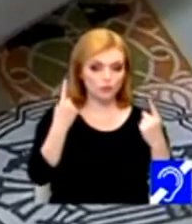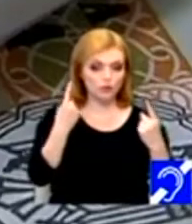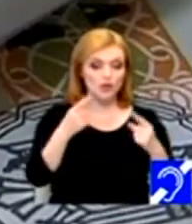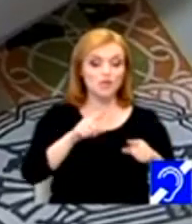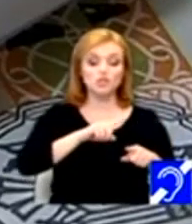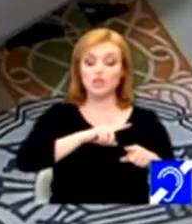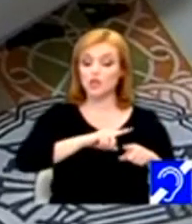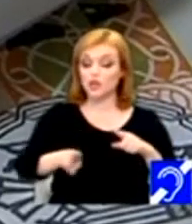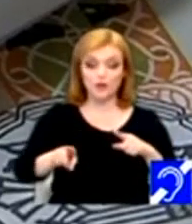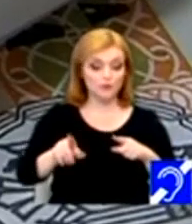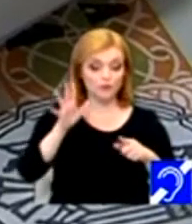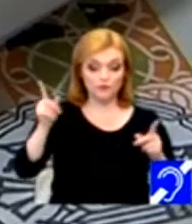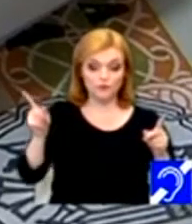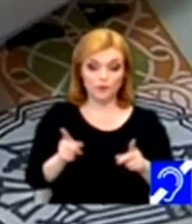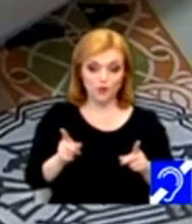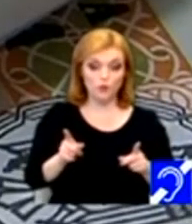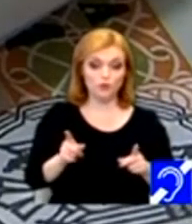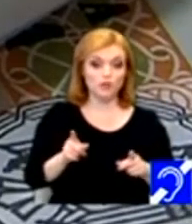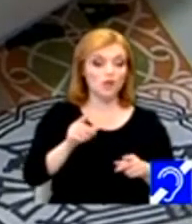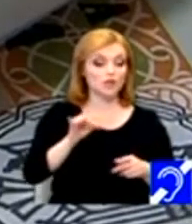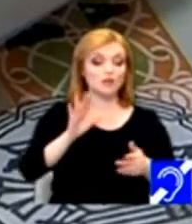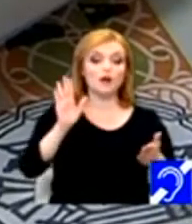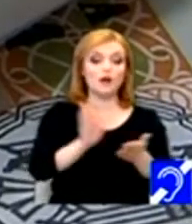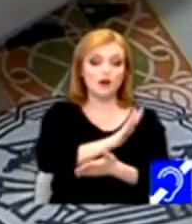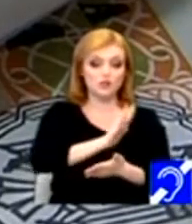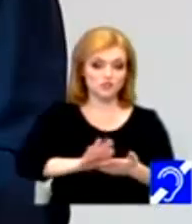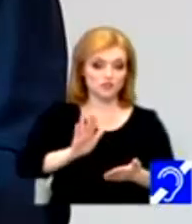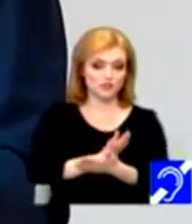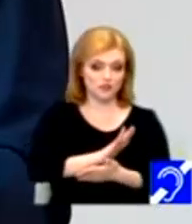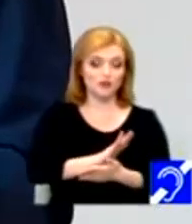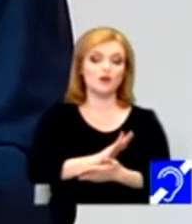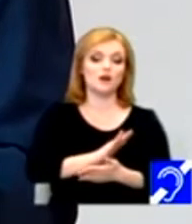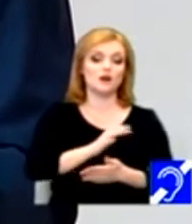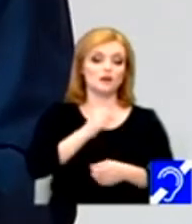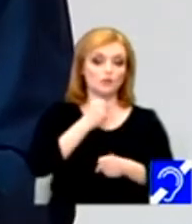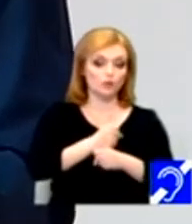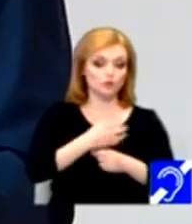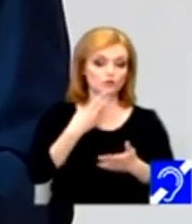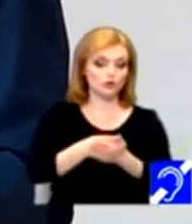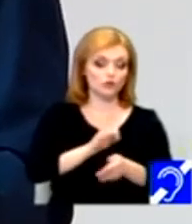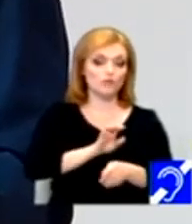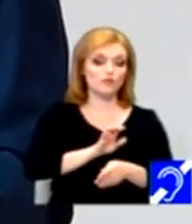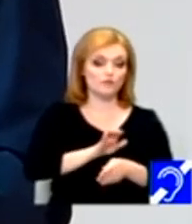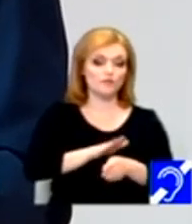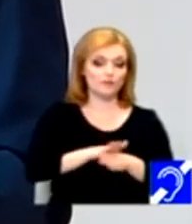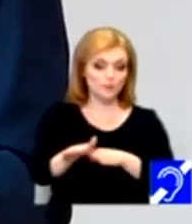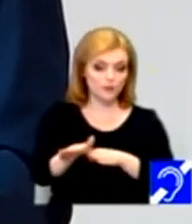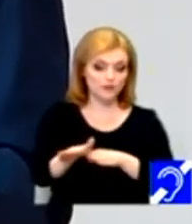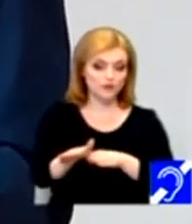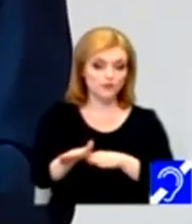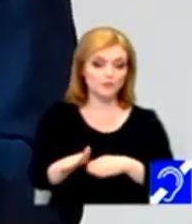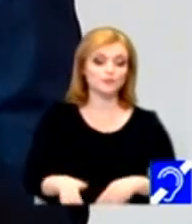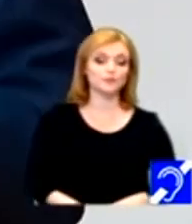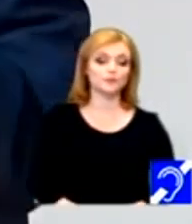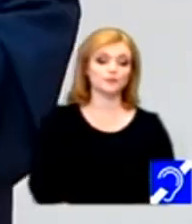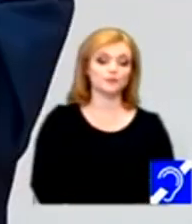de restrâns și de o calitate impecabilă. Relevant la ceea ce am menționat, numai